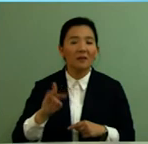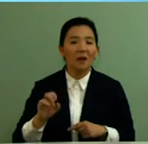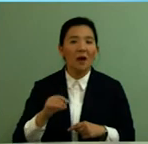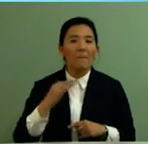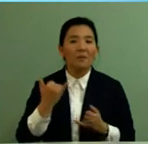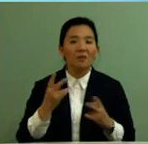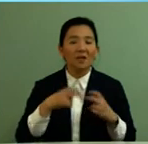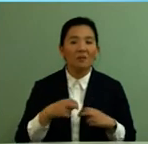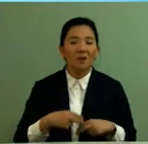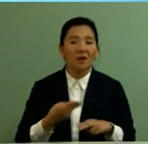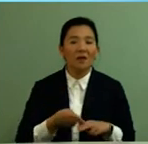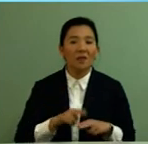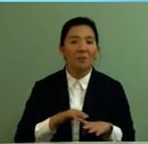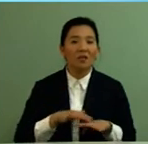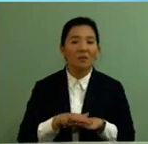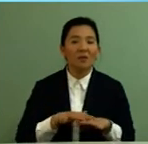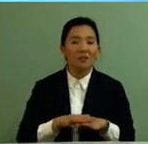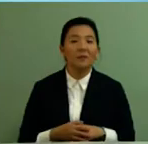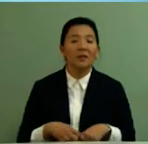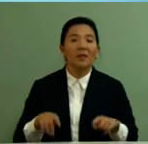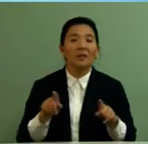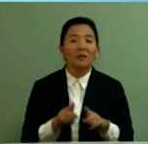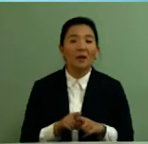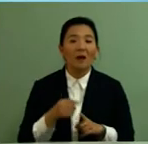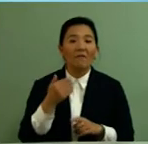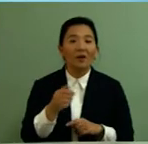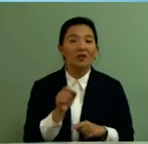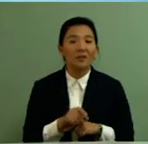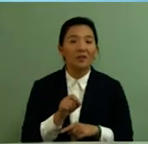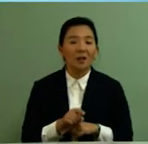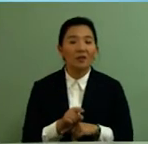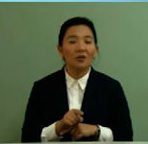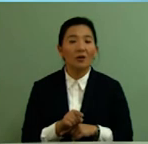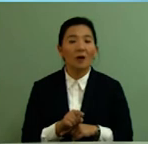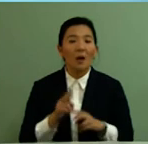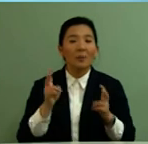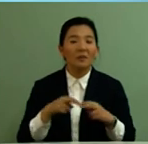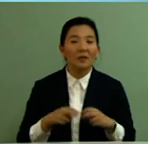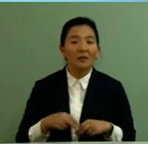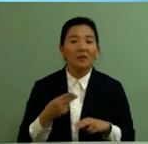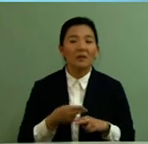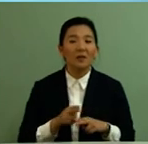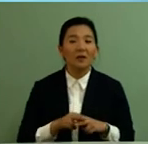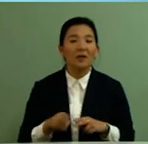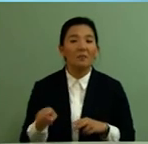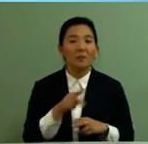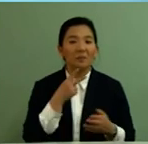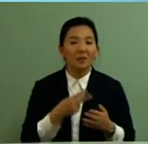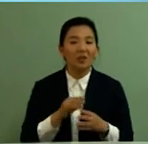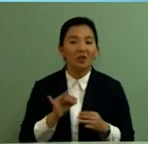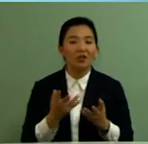сегодня рассматривали математический маятник. Ваша задача просмотреть эти задачи,